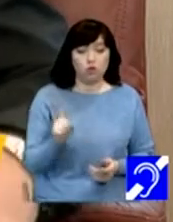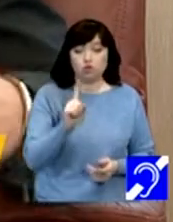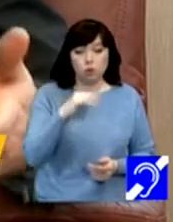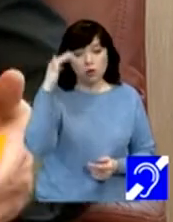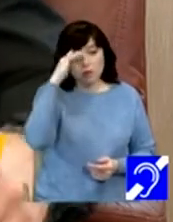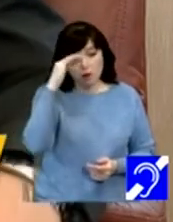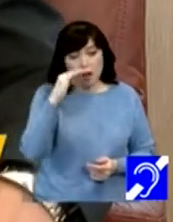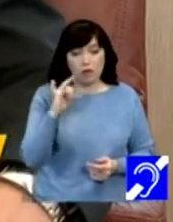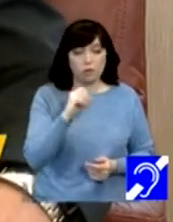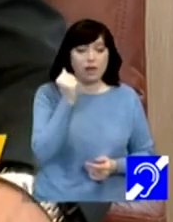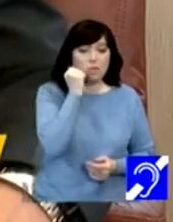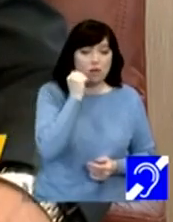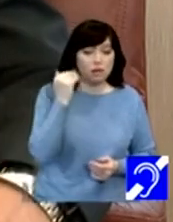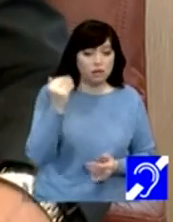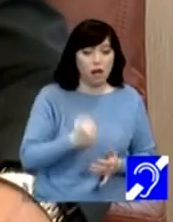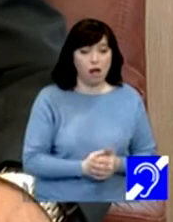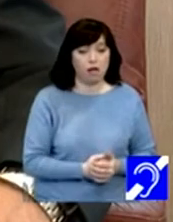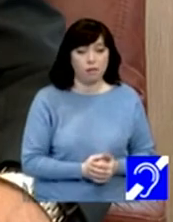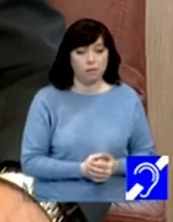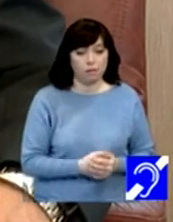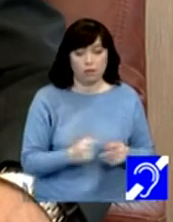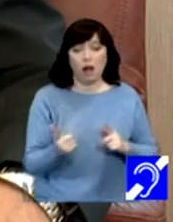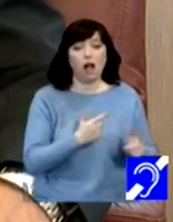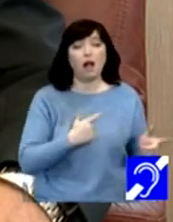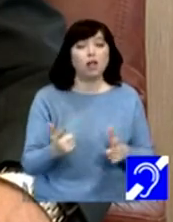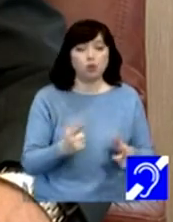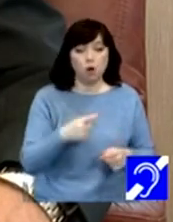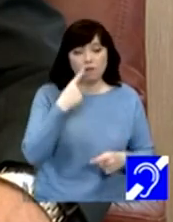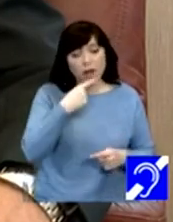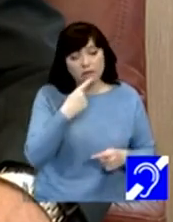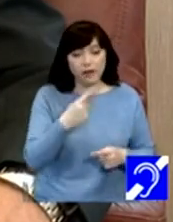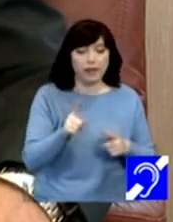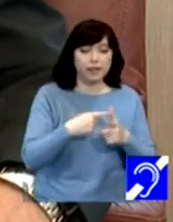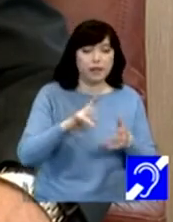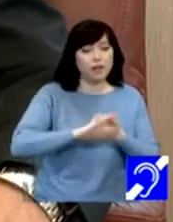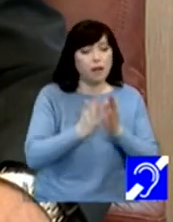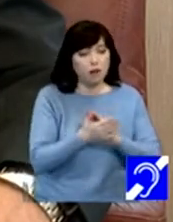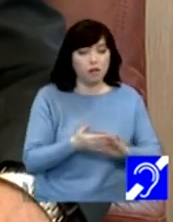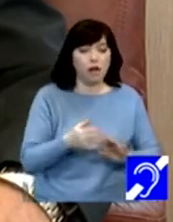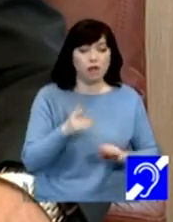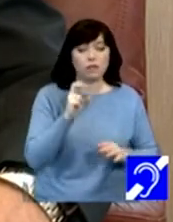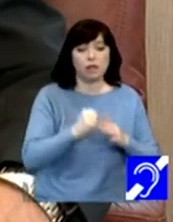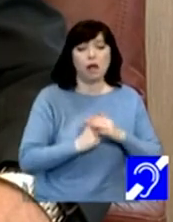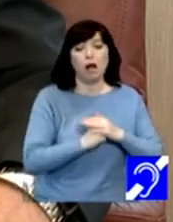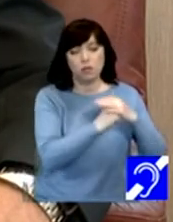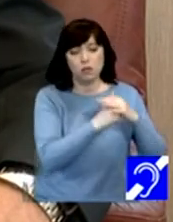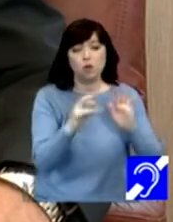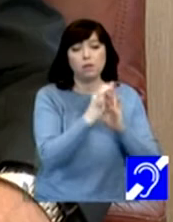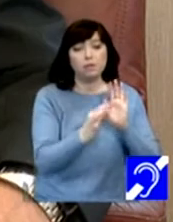Tiraspol și Kremlinul sunt gata să vorbească, să negocieze pe baza de principiul